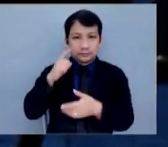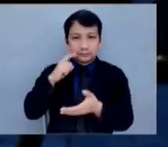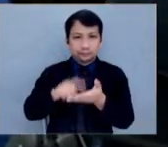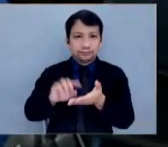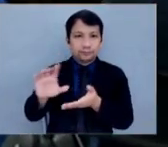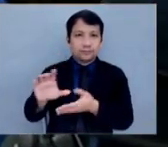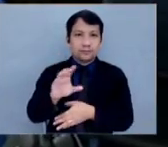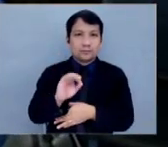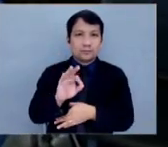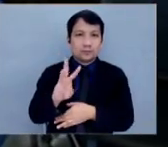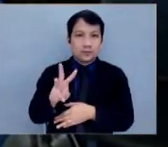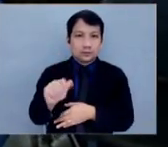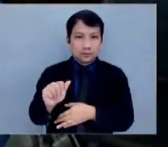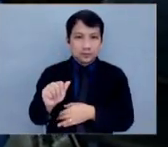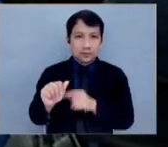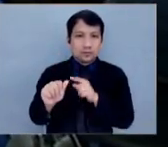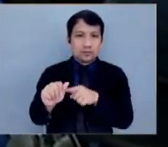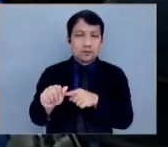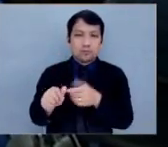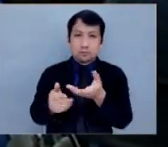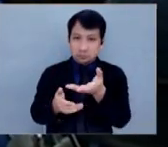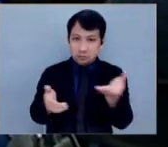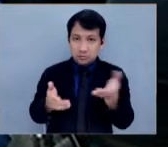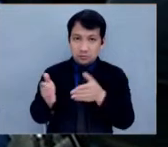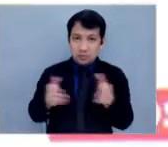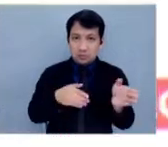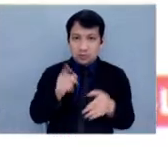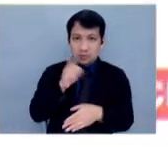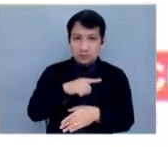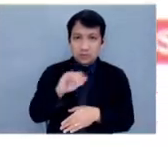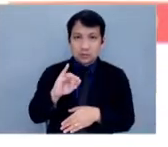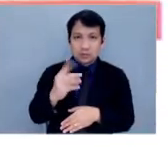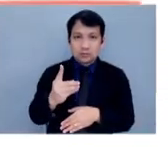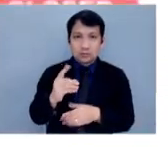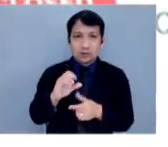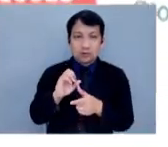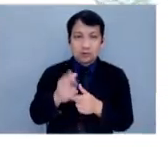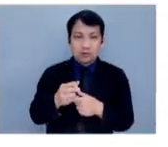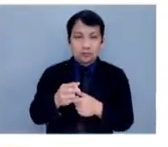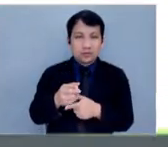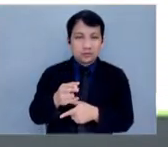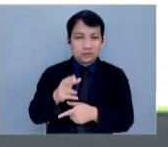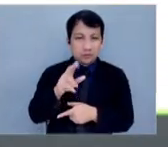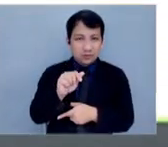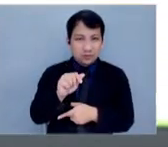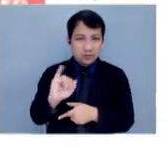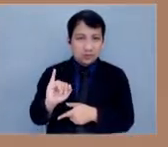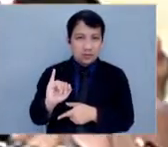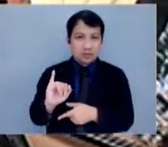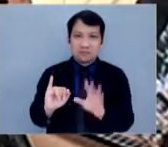OFW. Kaya sa mga nagbabalak mameke ng ID o gumamit ng artificial intelligence,